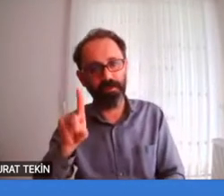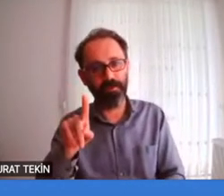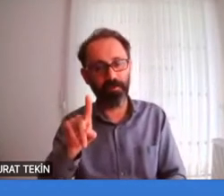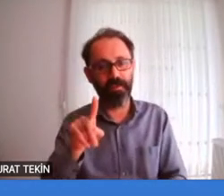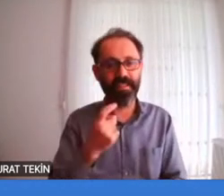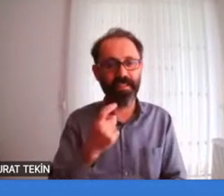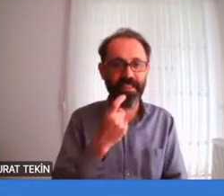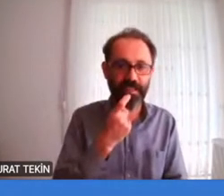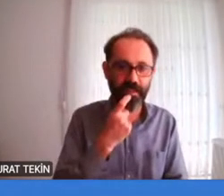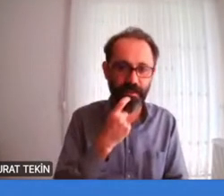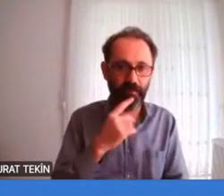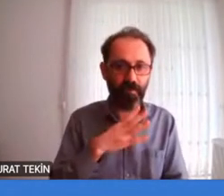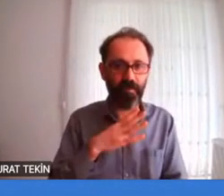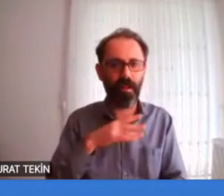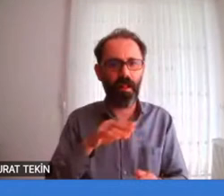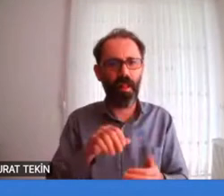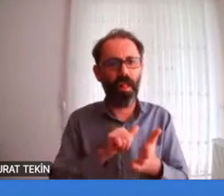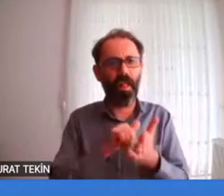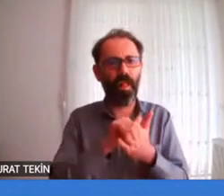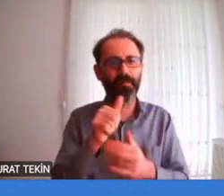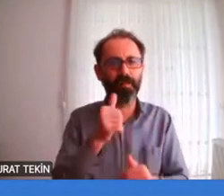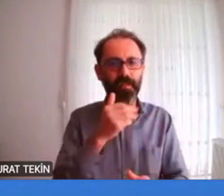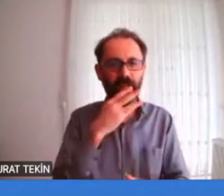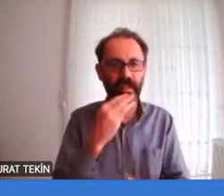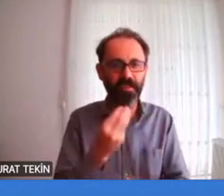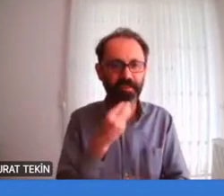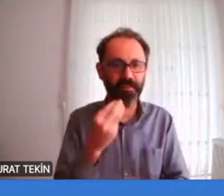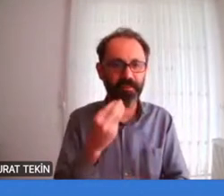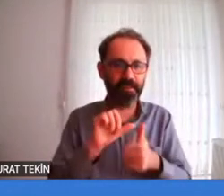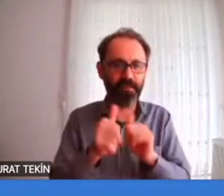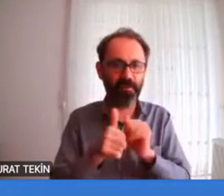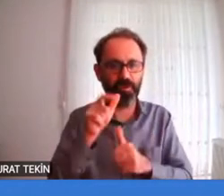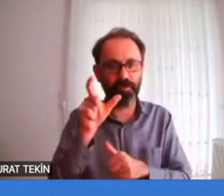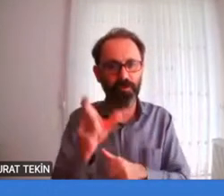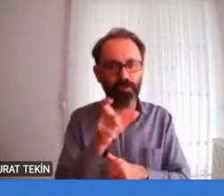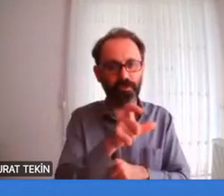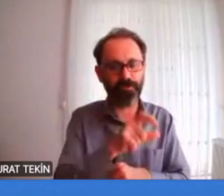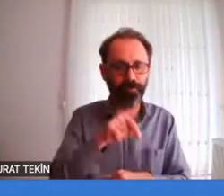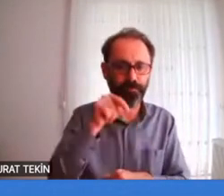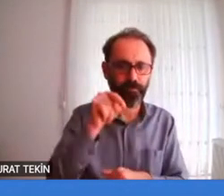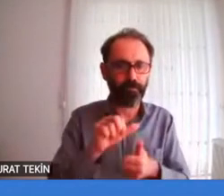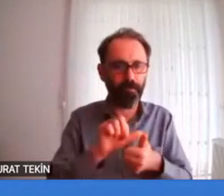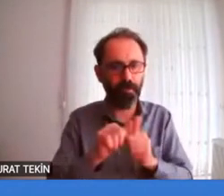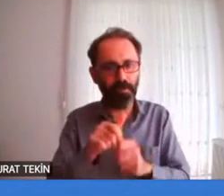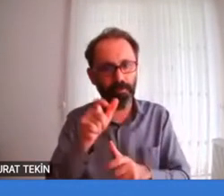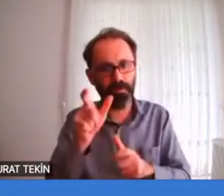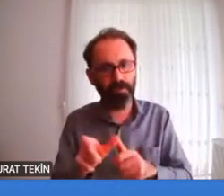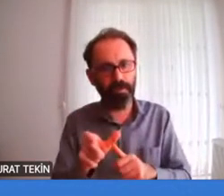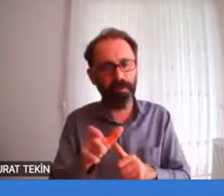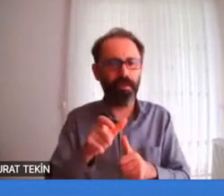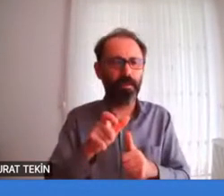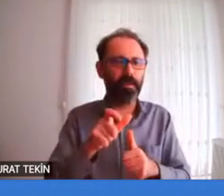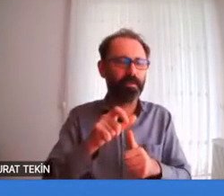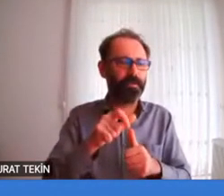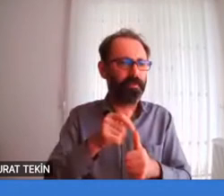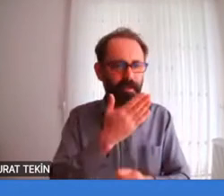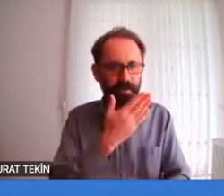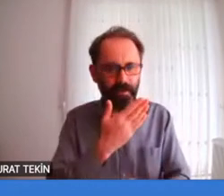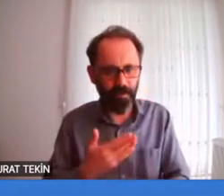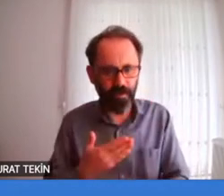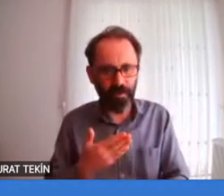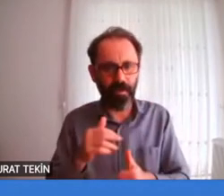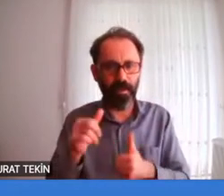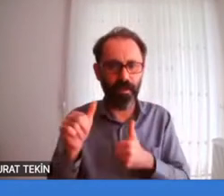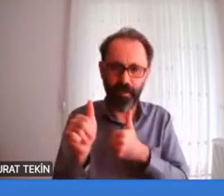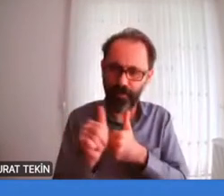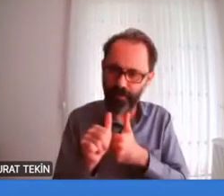hepsi bilinçli sporcular. Zaten bu sporu gerçekten seviyorlar ve motive bir şekilde geliyorlar zaten.